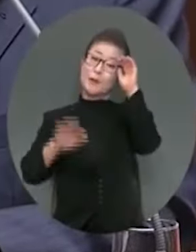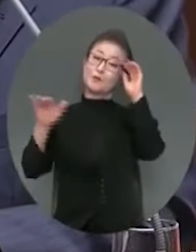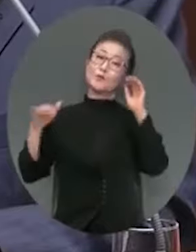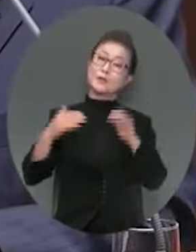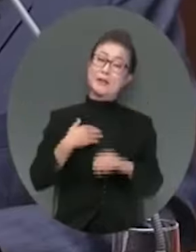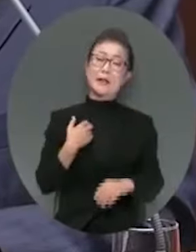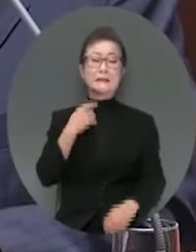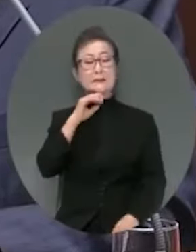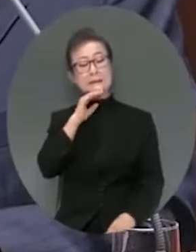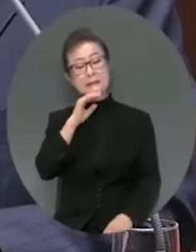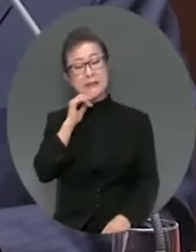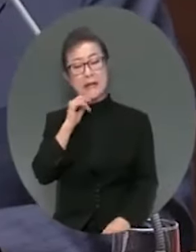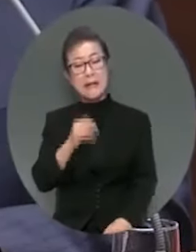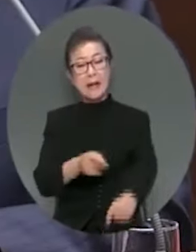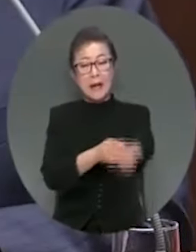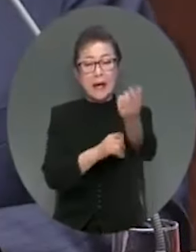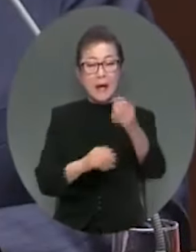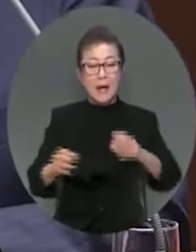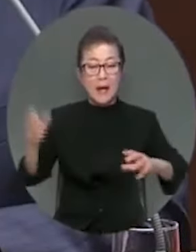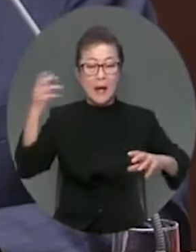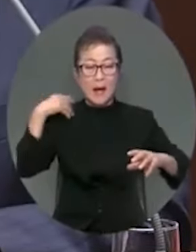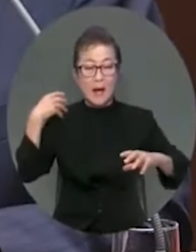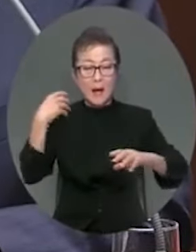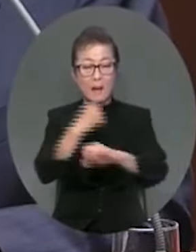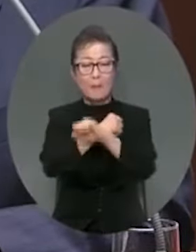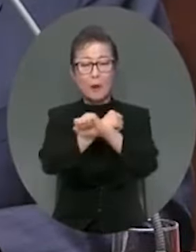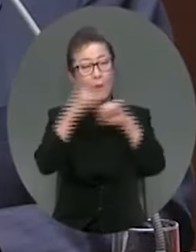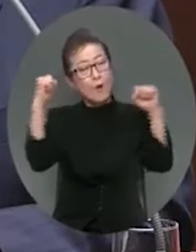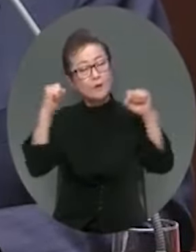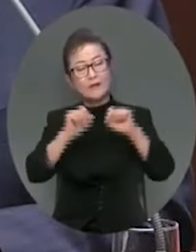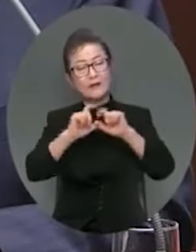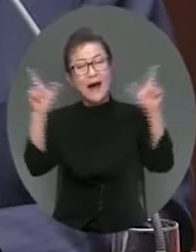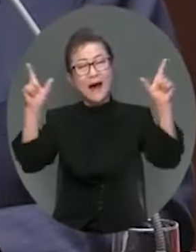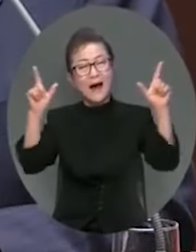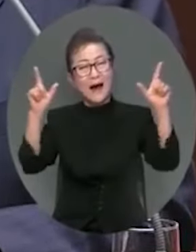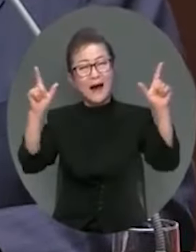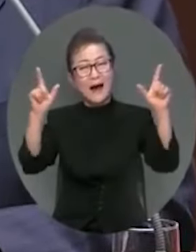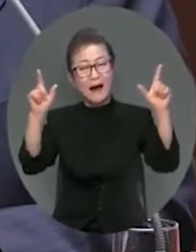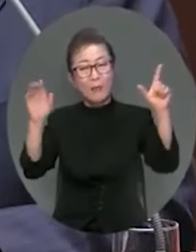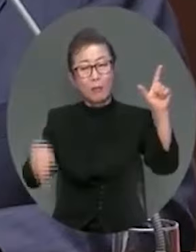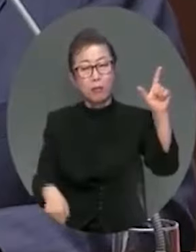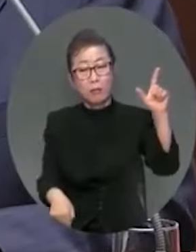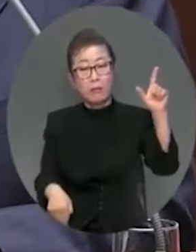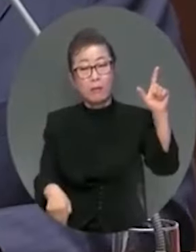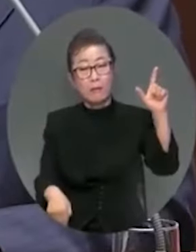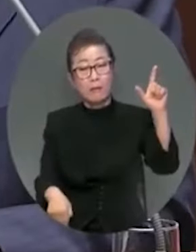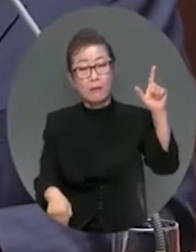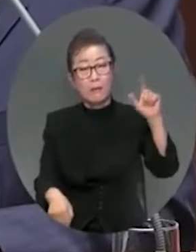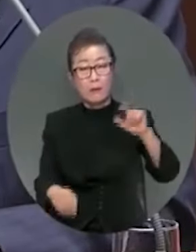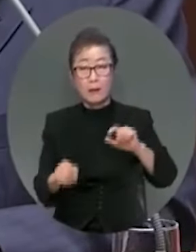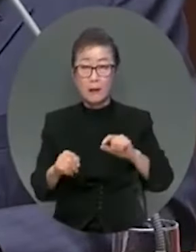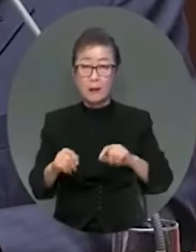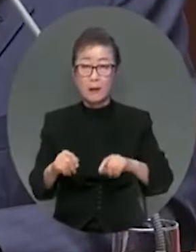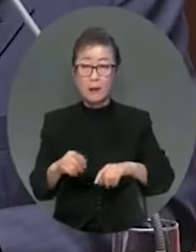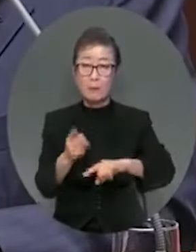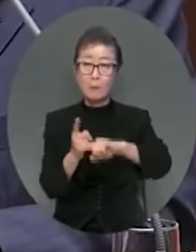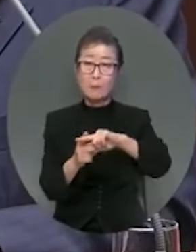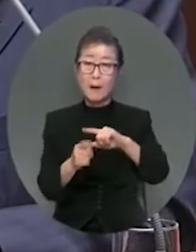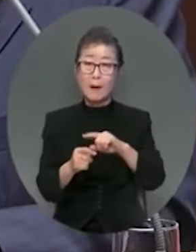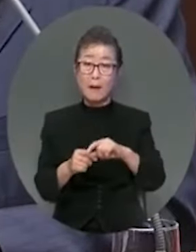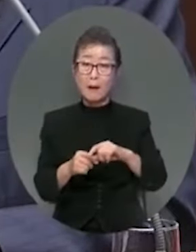반쪽 광복절, 37년 만에 처음으로 반쪽 개원식을